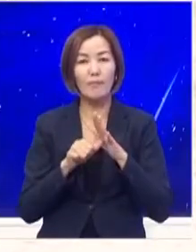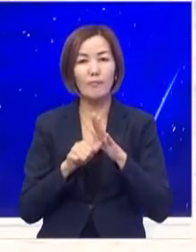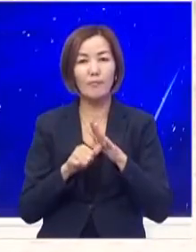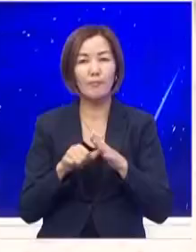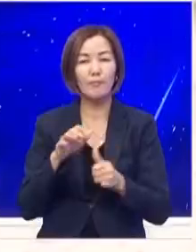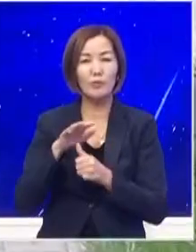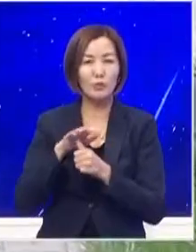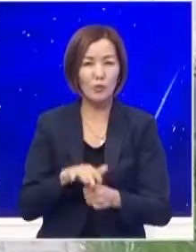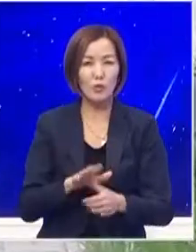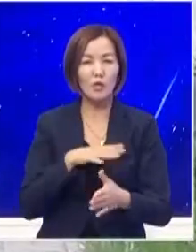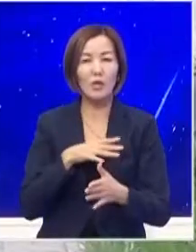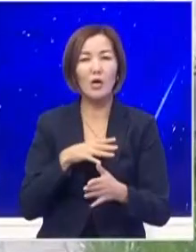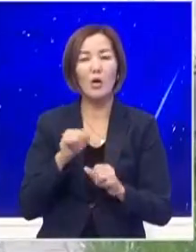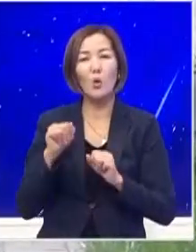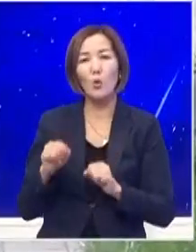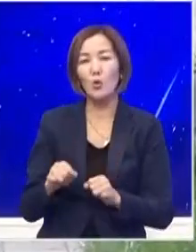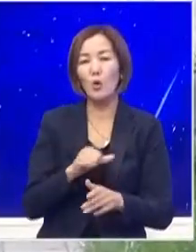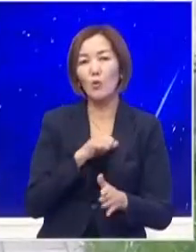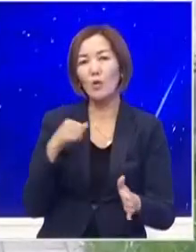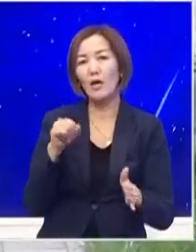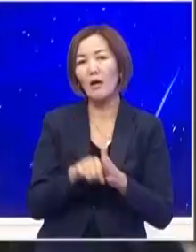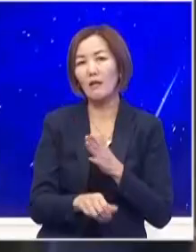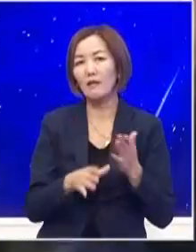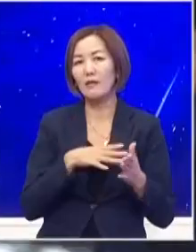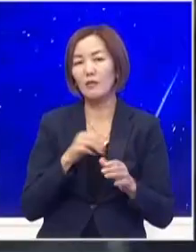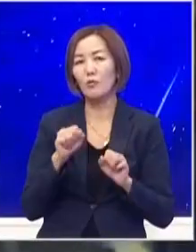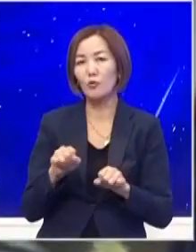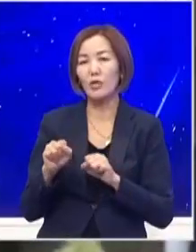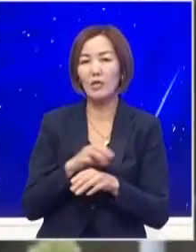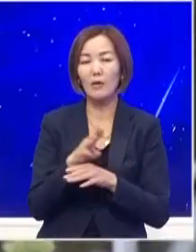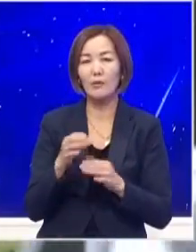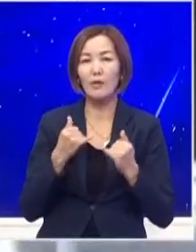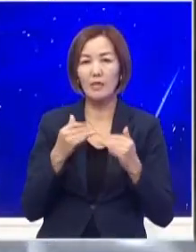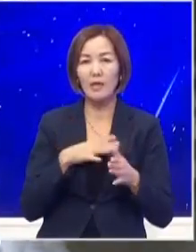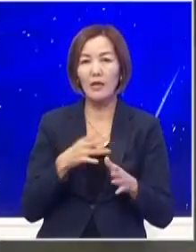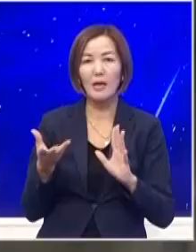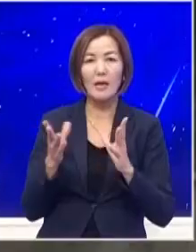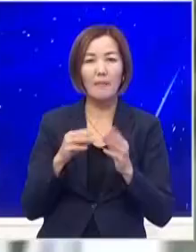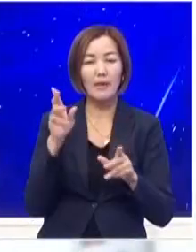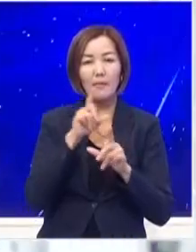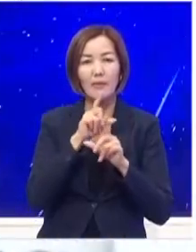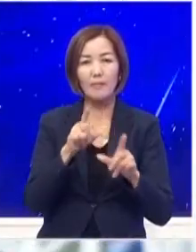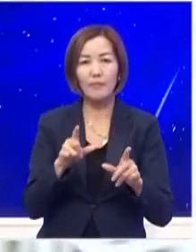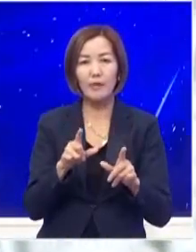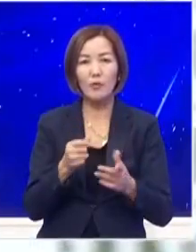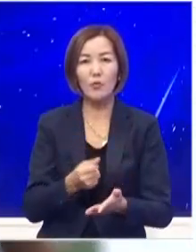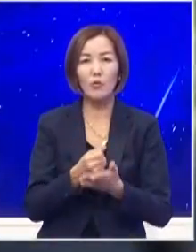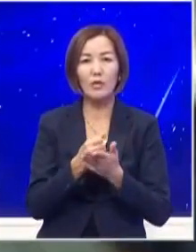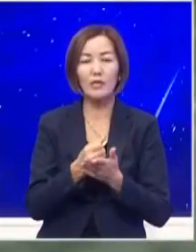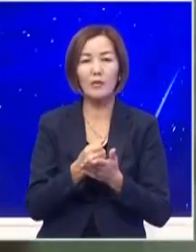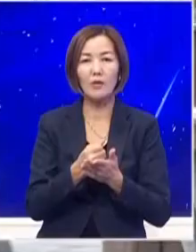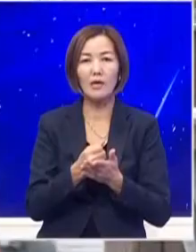қорғау, суицидтің алдын алу, олардың құқықтарын қамтамасыз етуге арналған. Мұнымен қоса елдегі барлық білім беру ұйымдарына қолдануға